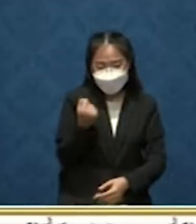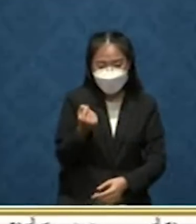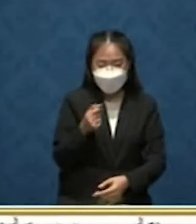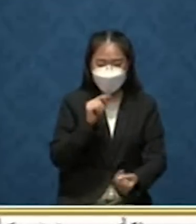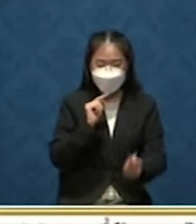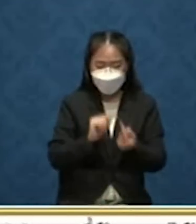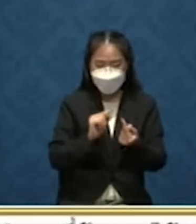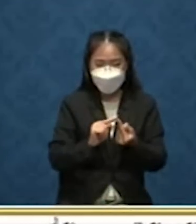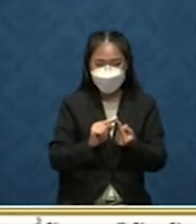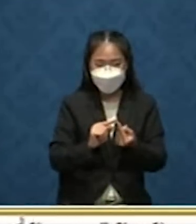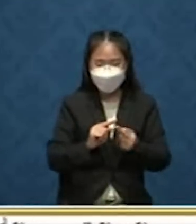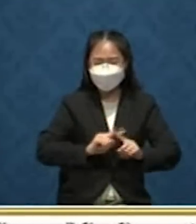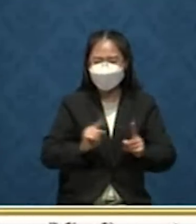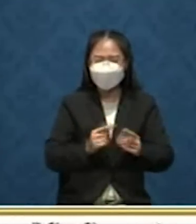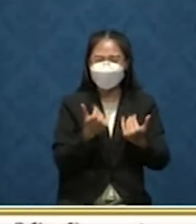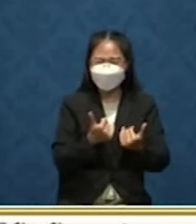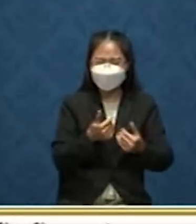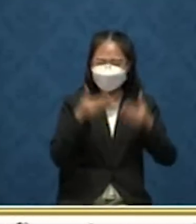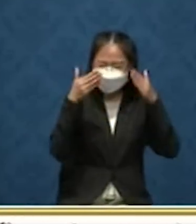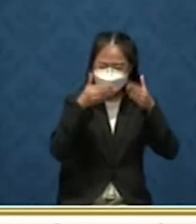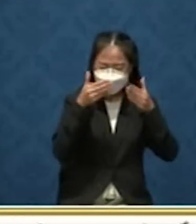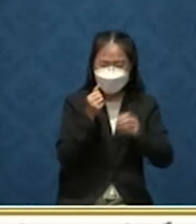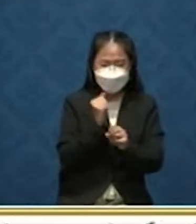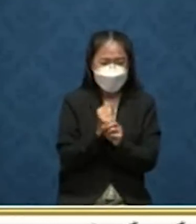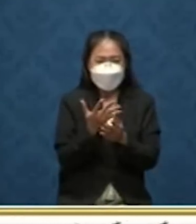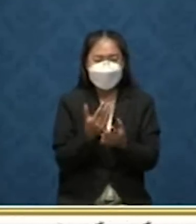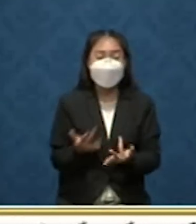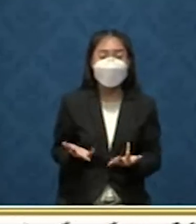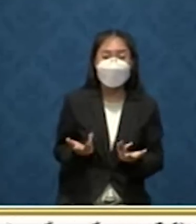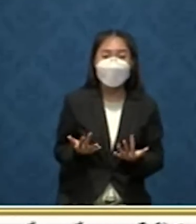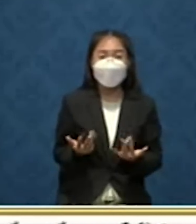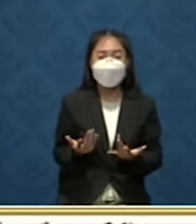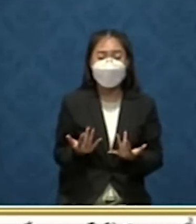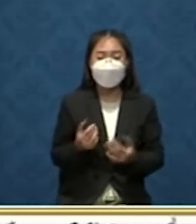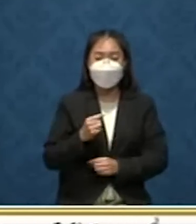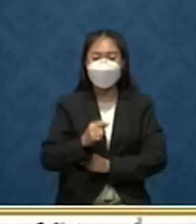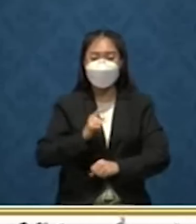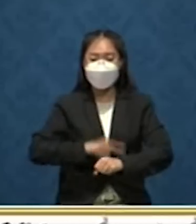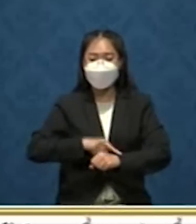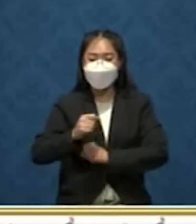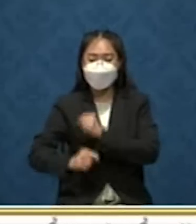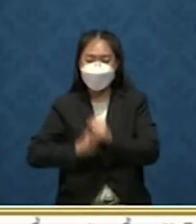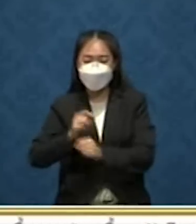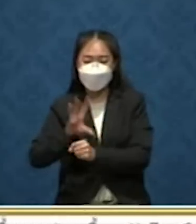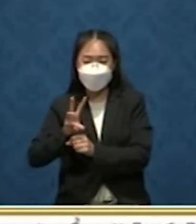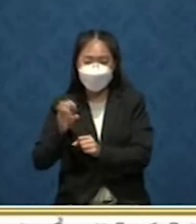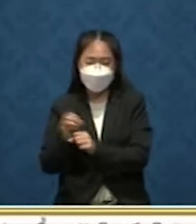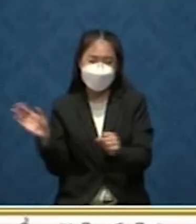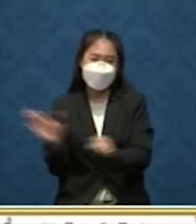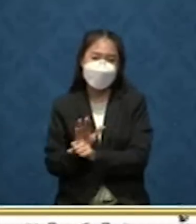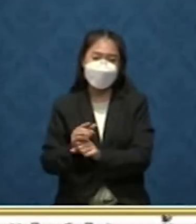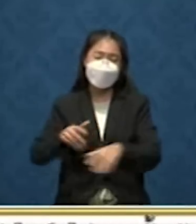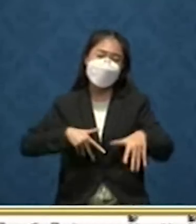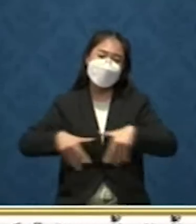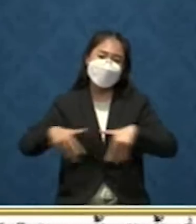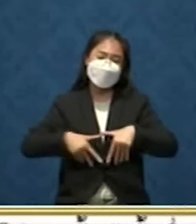นี่กลบเช้าชามเย็นชามตัดช่องน้อย reserveวันตัวเองเกษีรหัวไม่สาย ห่างไม่กระดิษibระช